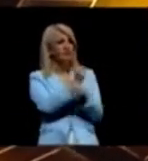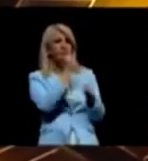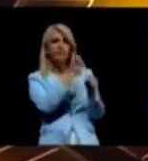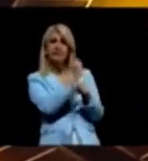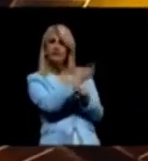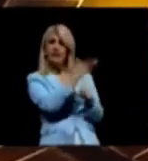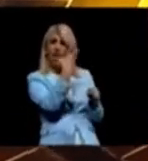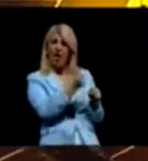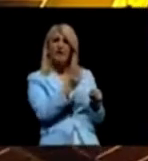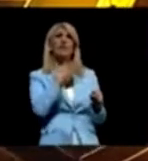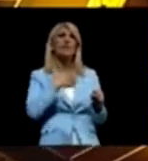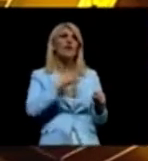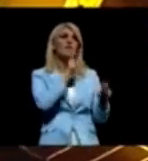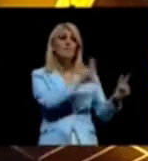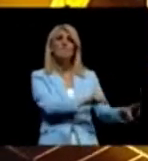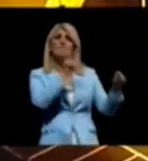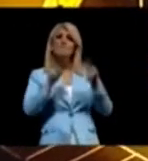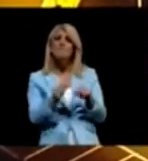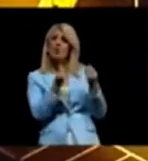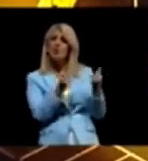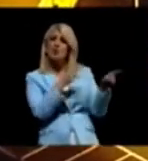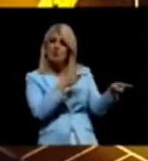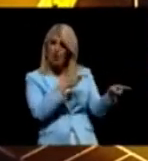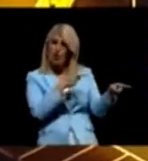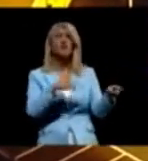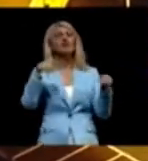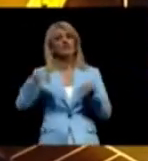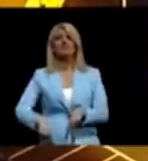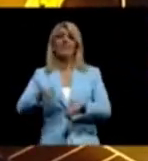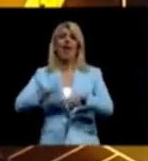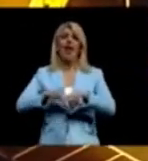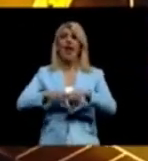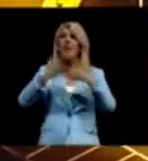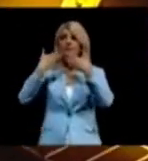τετραετία θα είναι η τετραετία της εξωστρέφειας για τα ελληνικά δημόσια πανεπιστήμια.